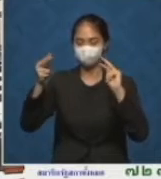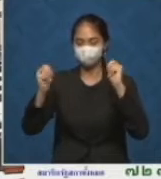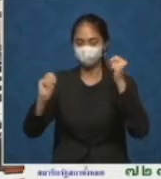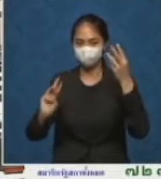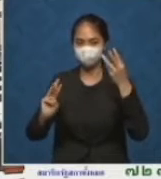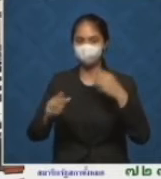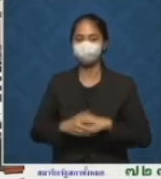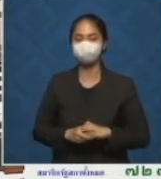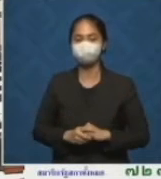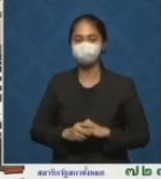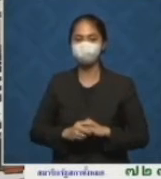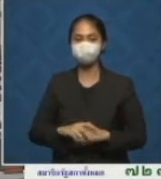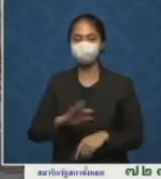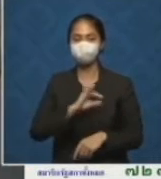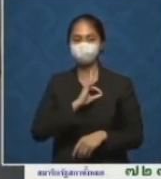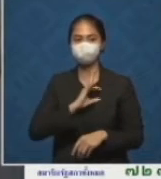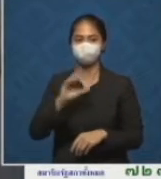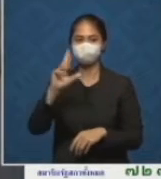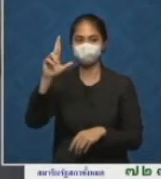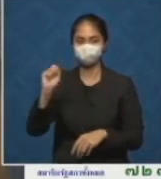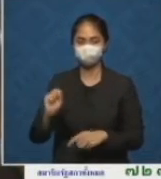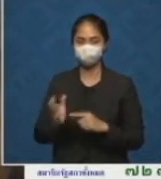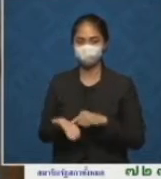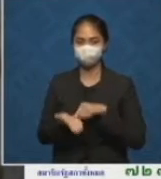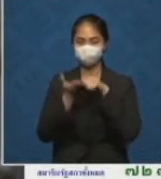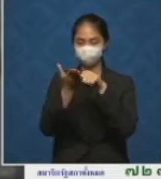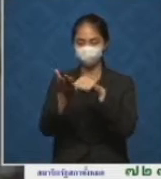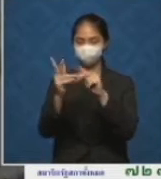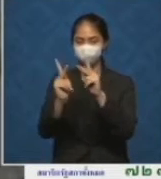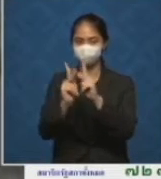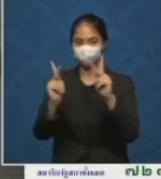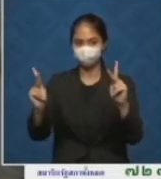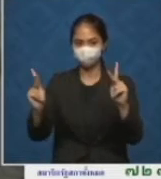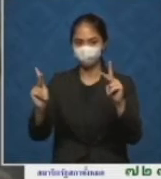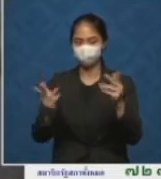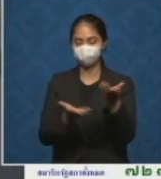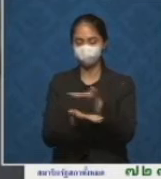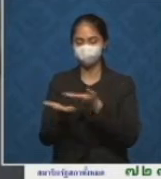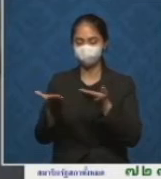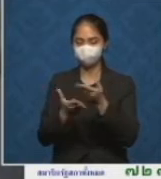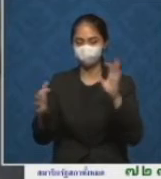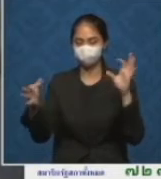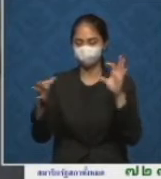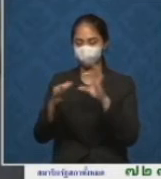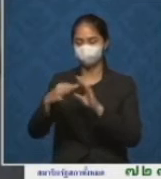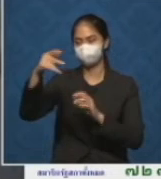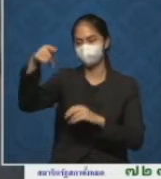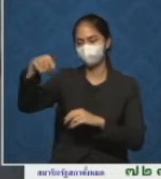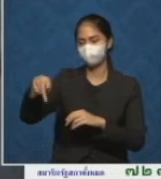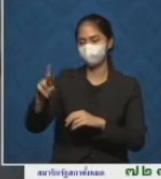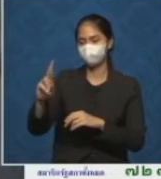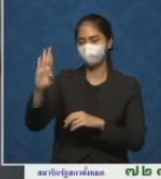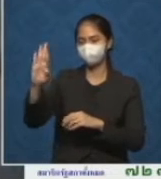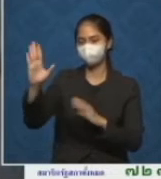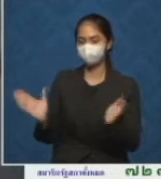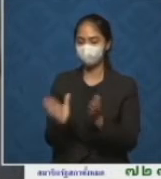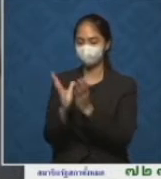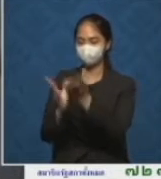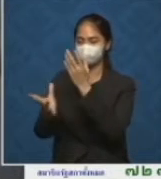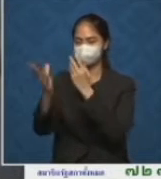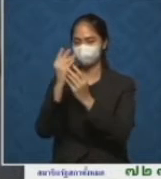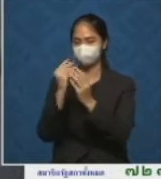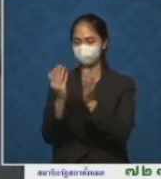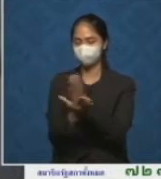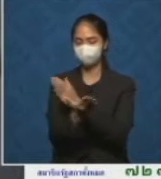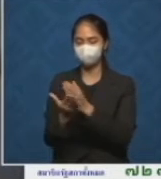านะสมาชิกรัฐสภาขอเสนอรายชื่อกรรมาธิการวิสามัญพิจารณาร่างพระราชบัญญัติส่งเสริมการเรียนรู้